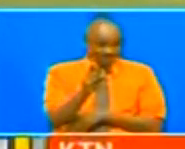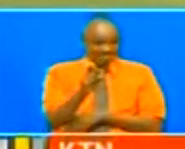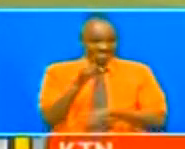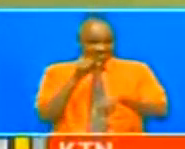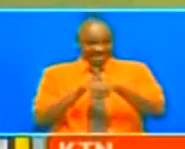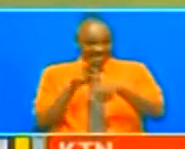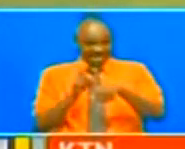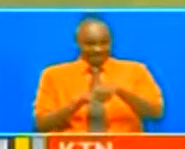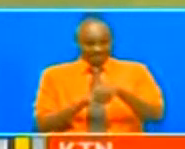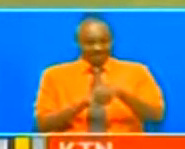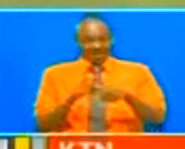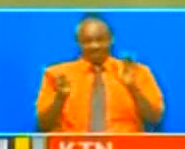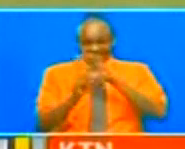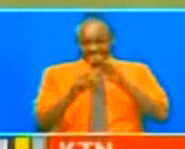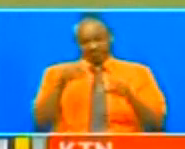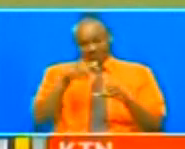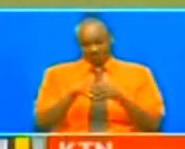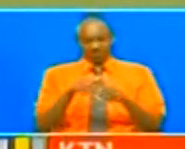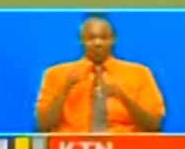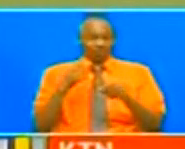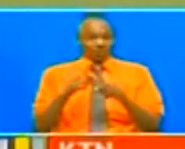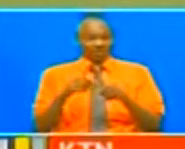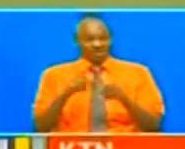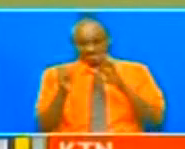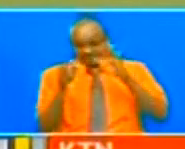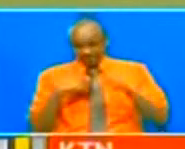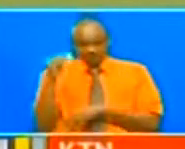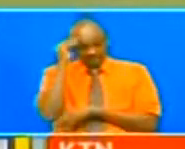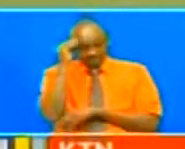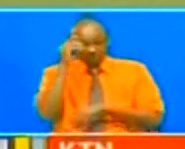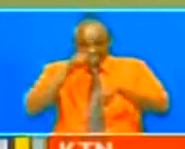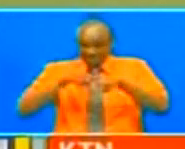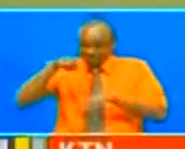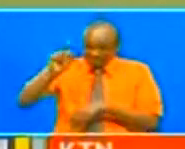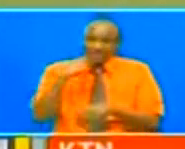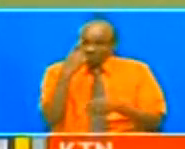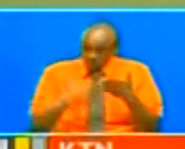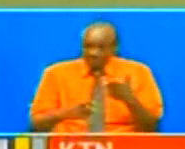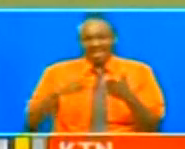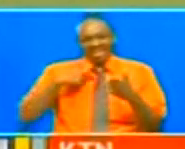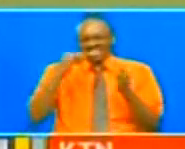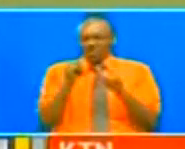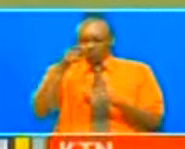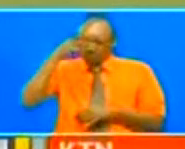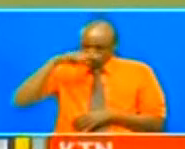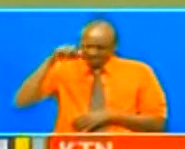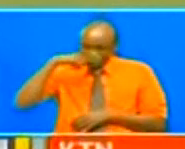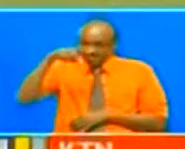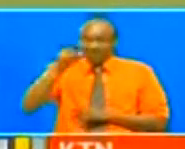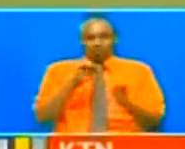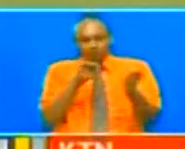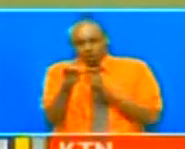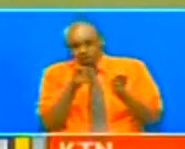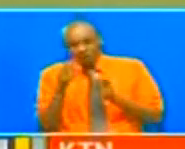wa elimu Profesa Jacob Kaimenyi, kufuatia hatua ya waziri Kaimenyi ya kuandaa sera mpya za kuongoza usimamizi